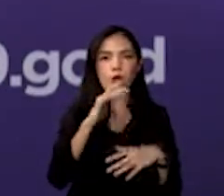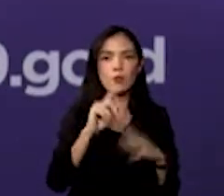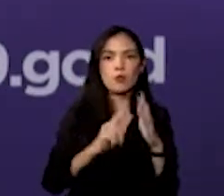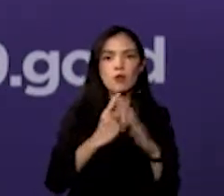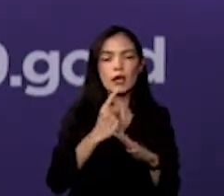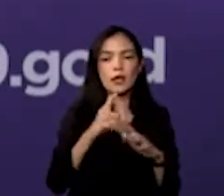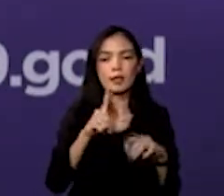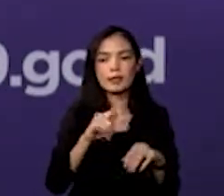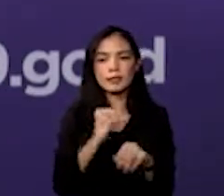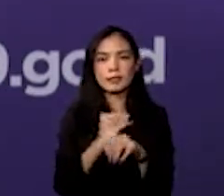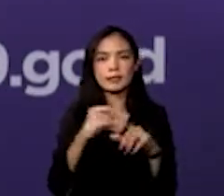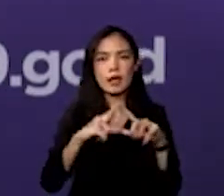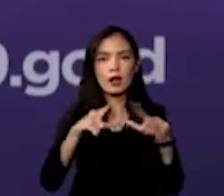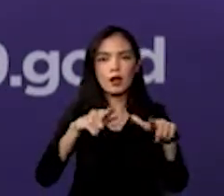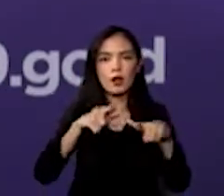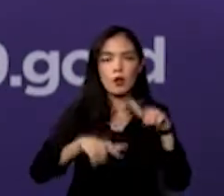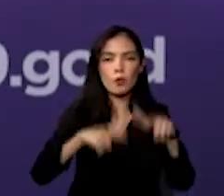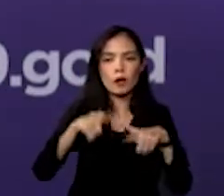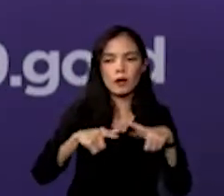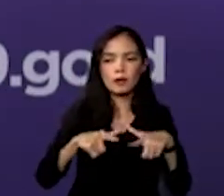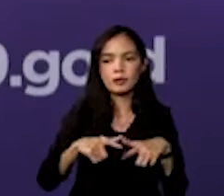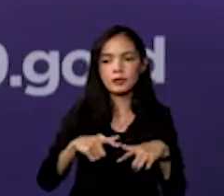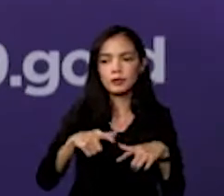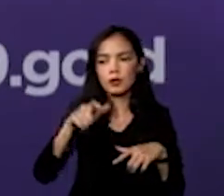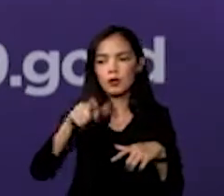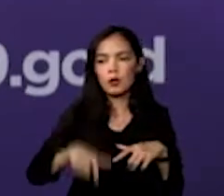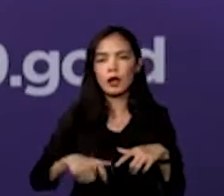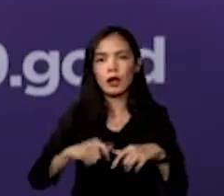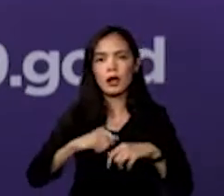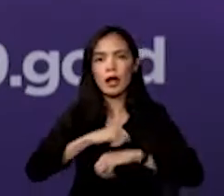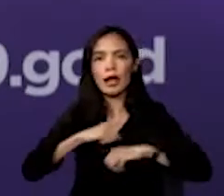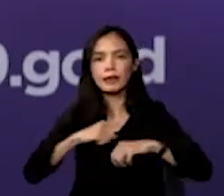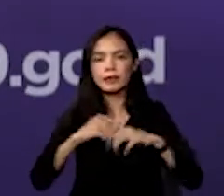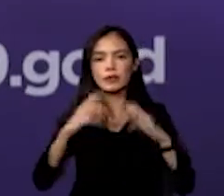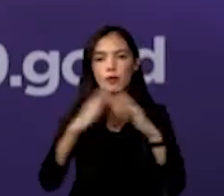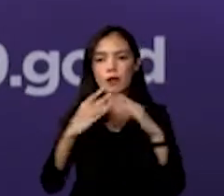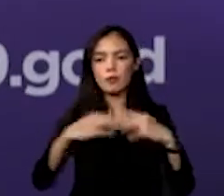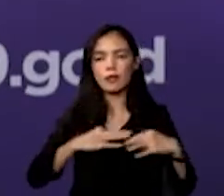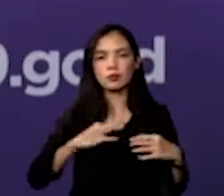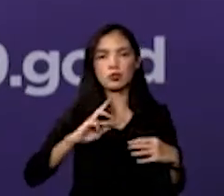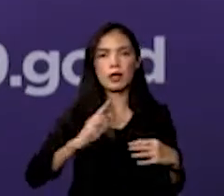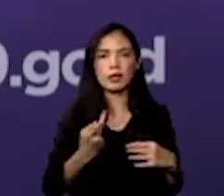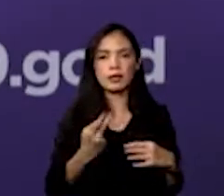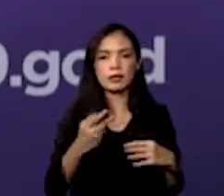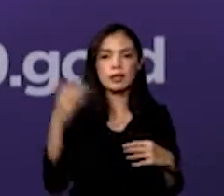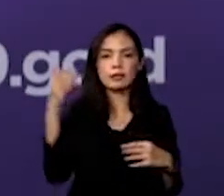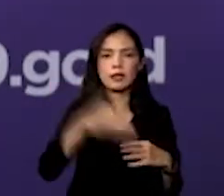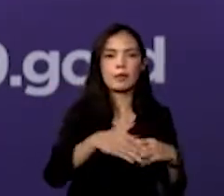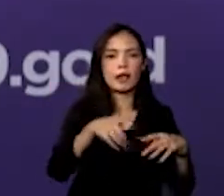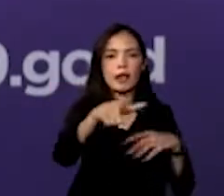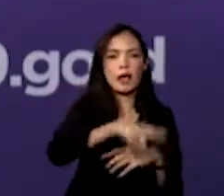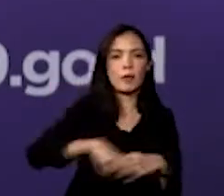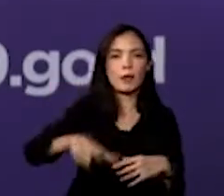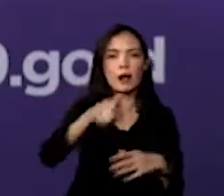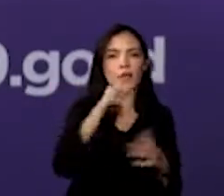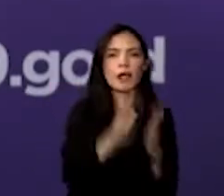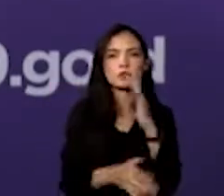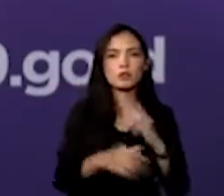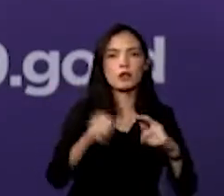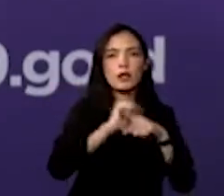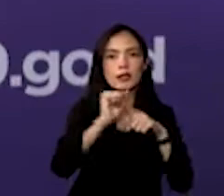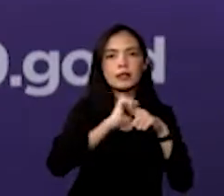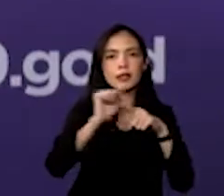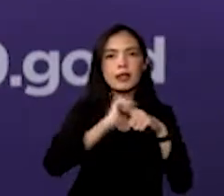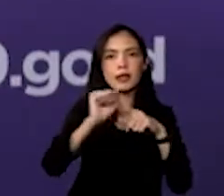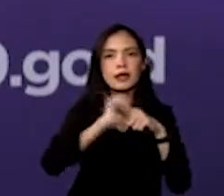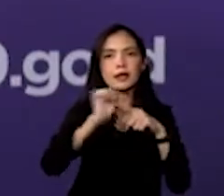ee dia dari rumah Ganti bajunya datang ke lapangan langsung main latihan ya dengan